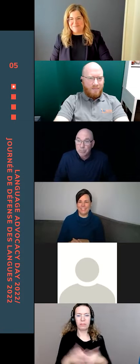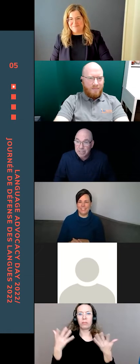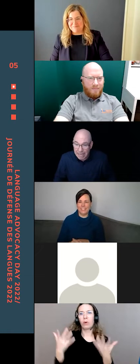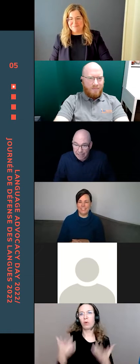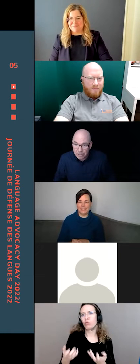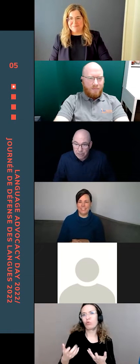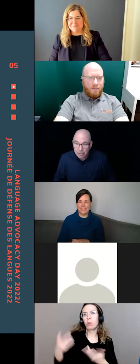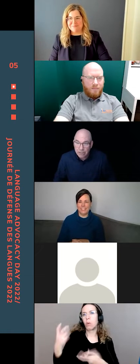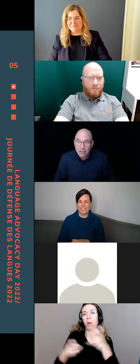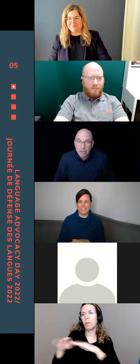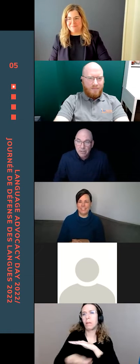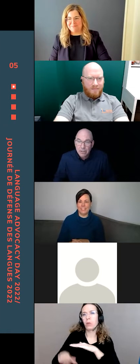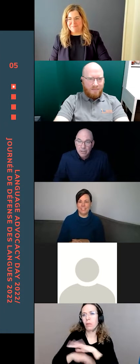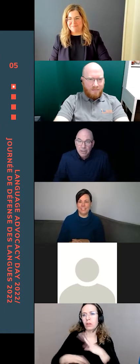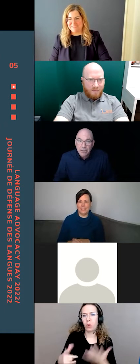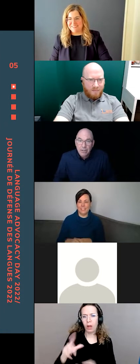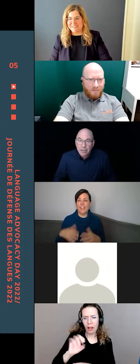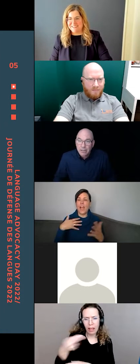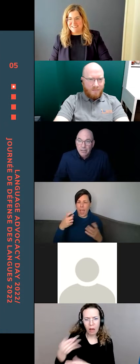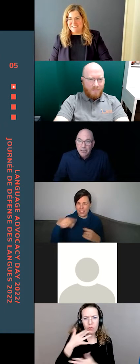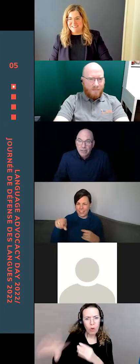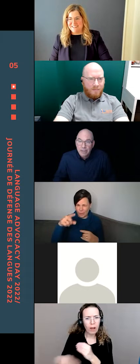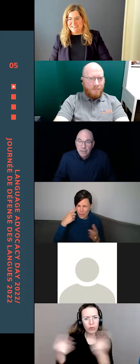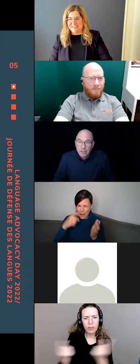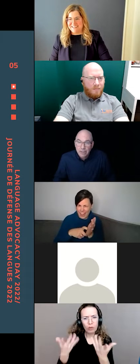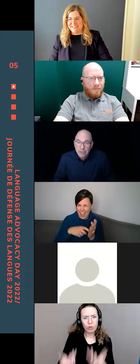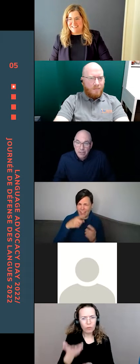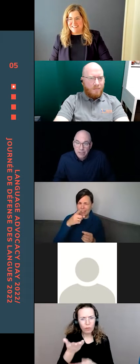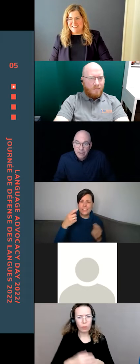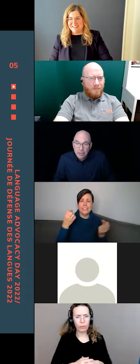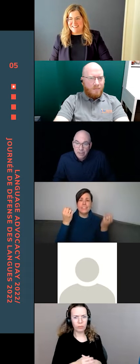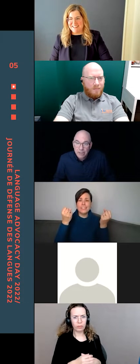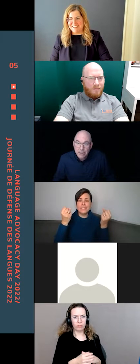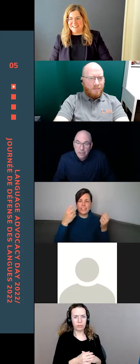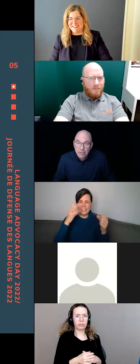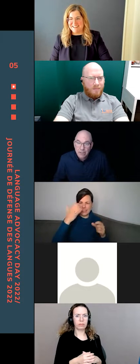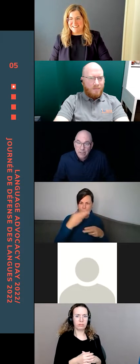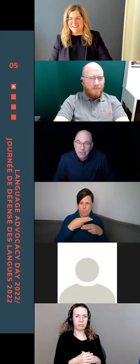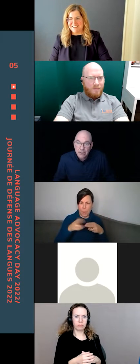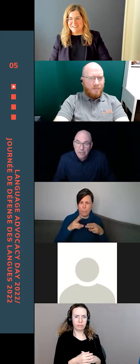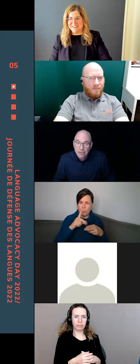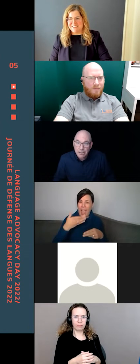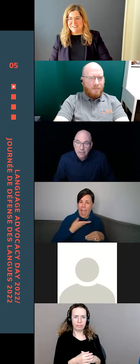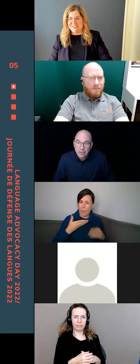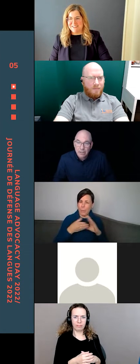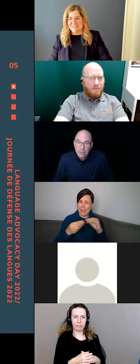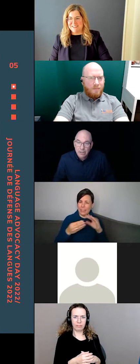mais je voulais juste vous donner une idée des problèmes de base. Lee, est-ce que tu veux rajouter quoi que ce soit?